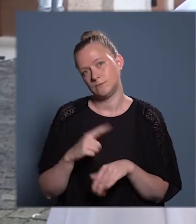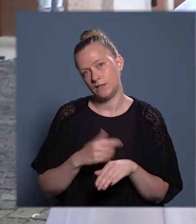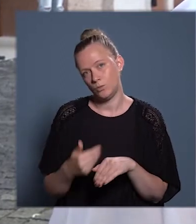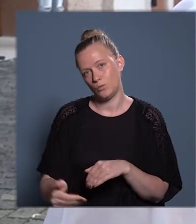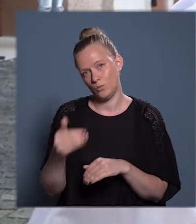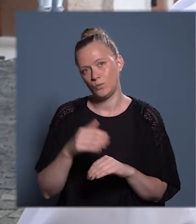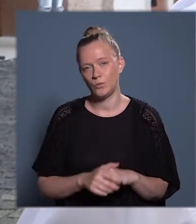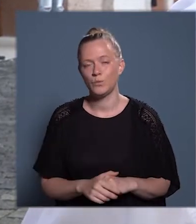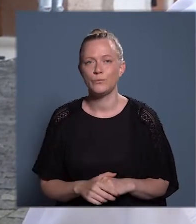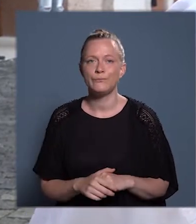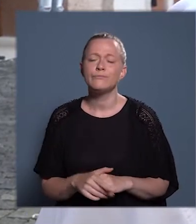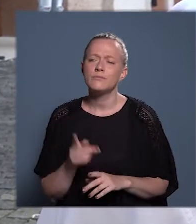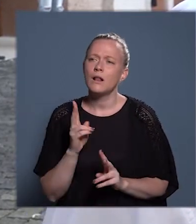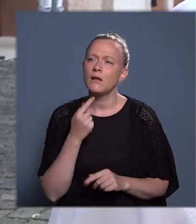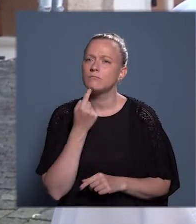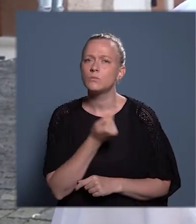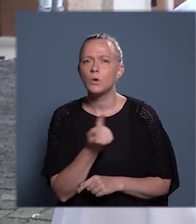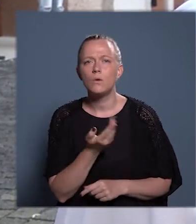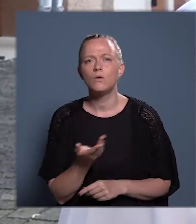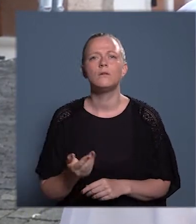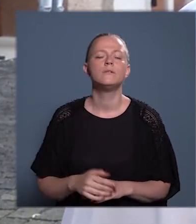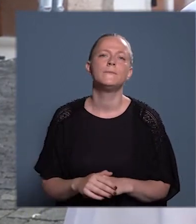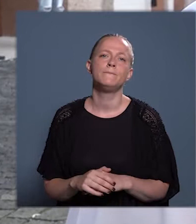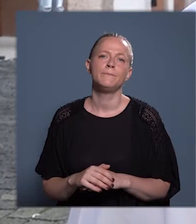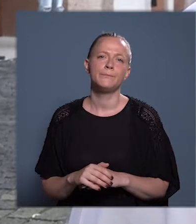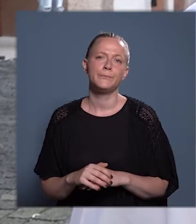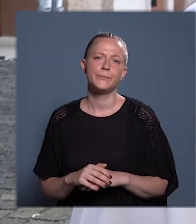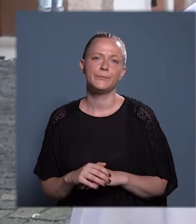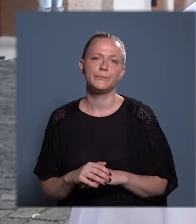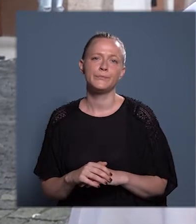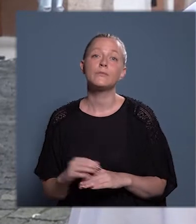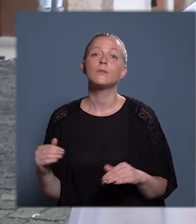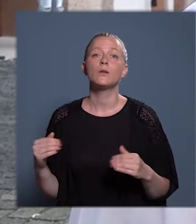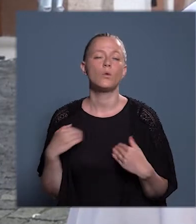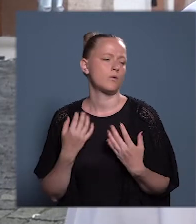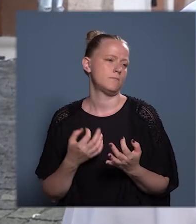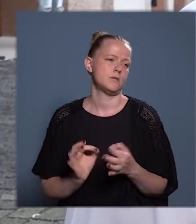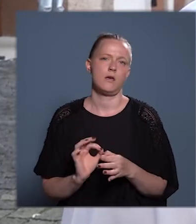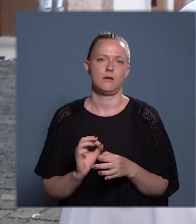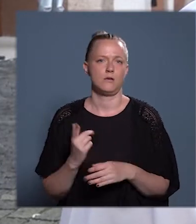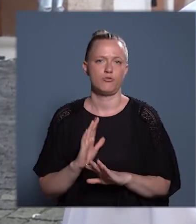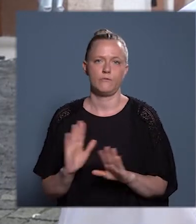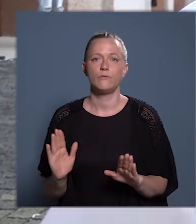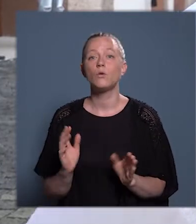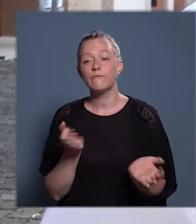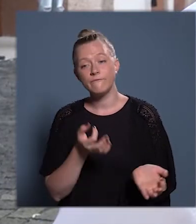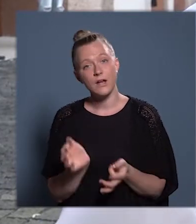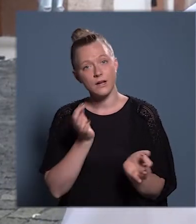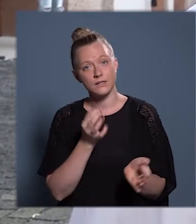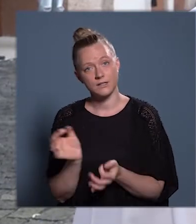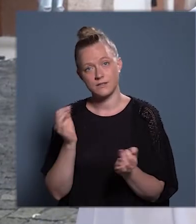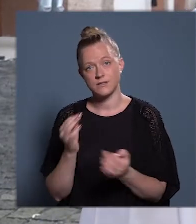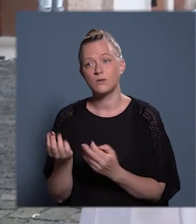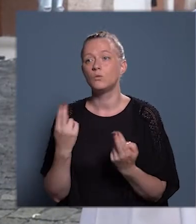elkövetkezőkre. Azt mondhatnám maguknak, hogy örömteljes volt a felkészülésünk, mert